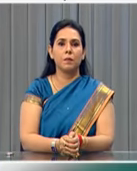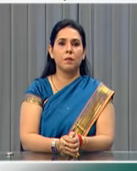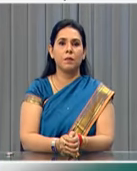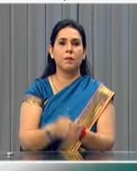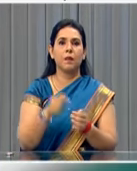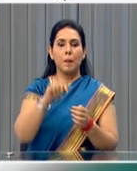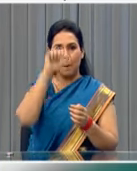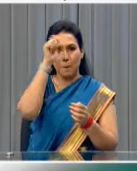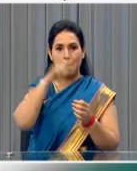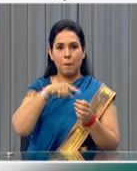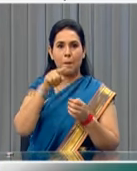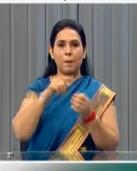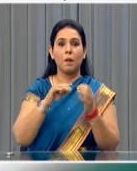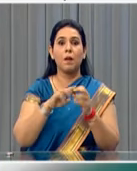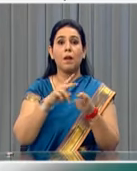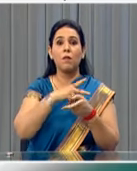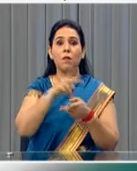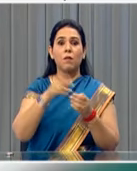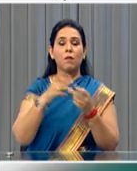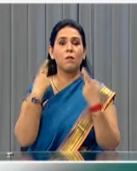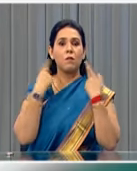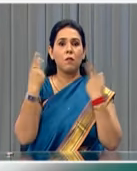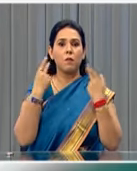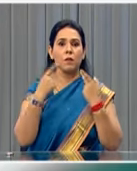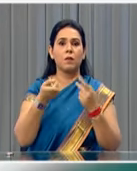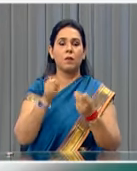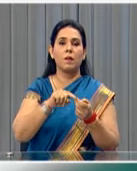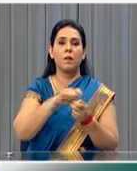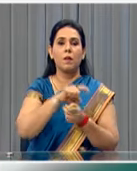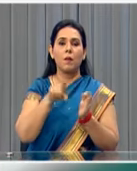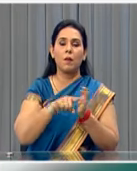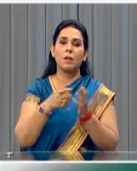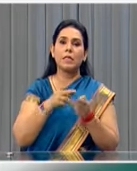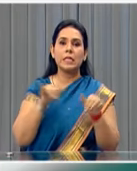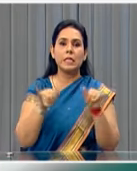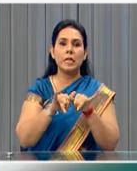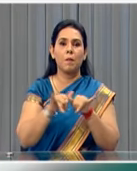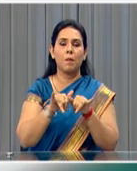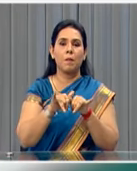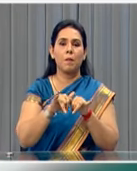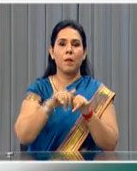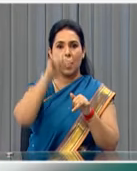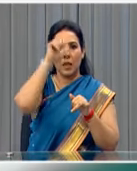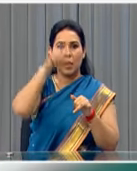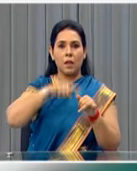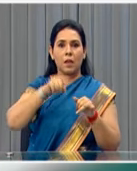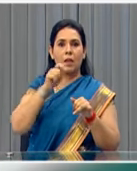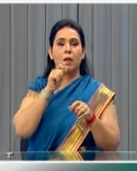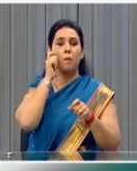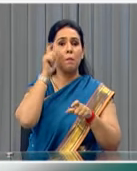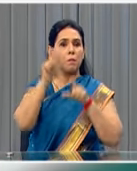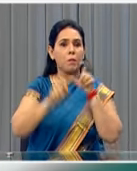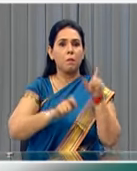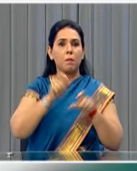भारत की विशालता है, वैसे ही भारत के जन जन